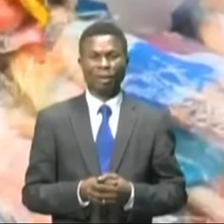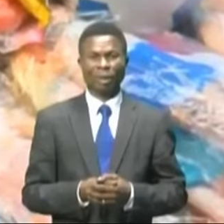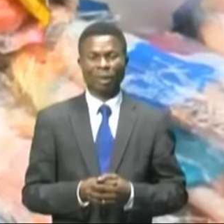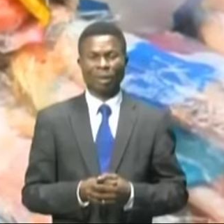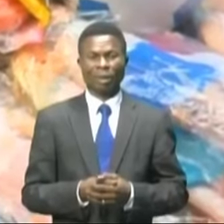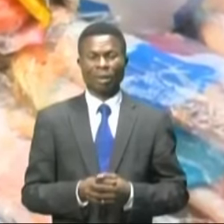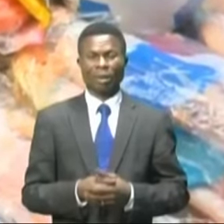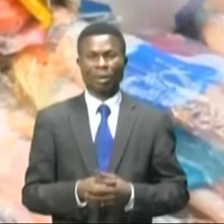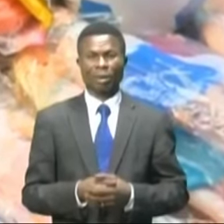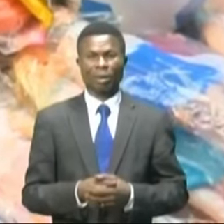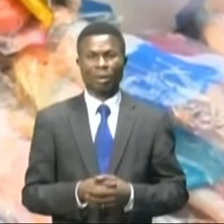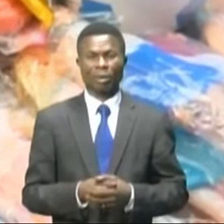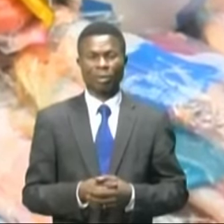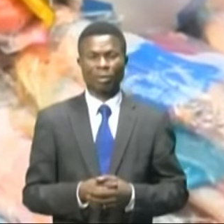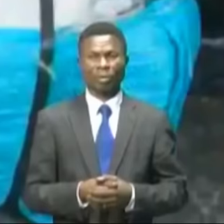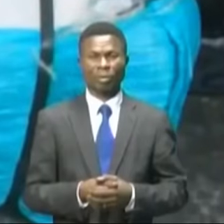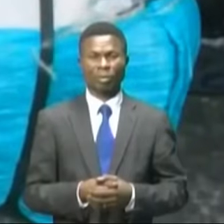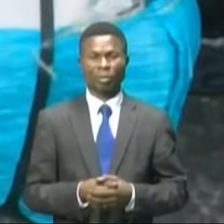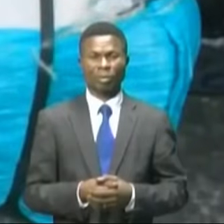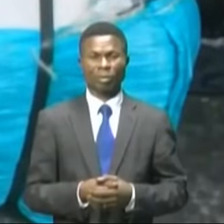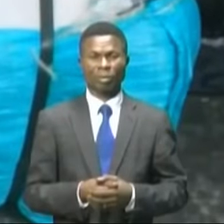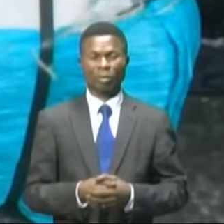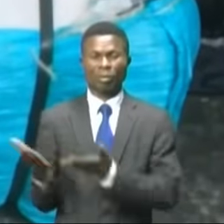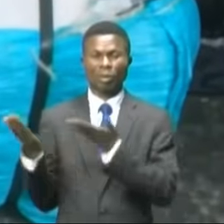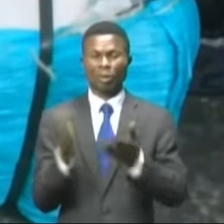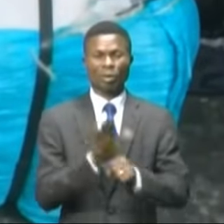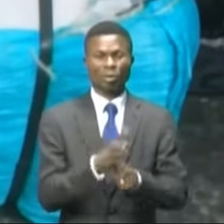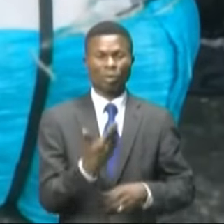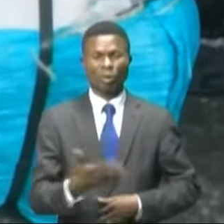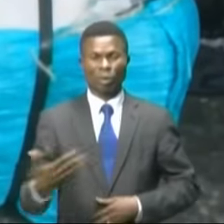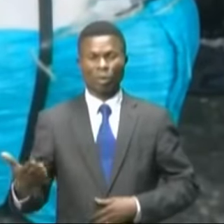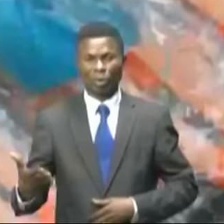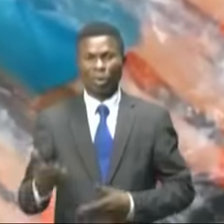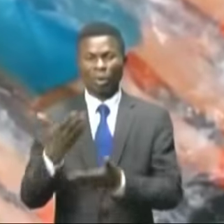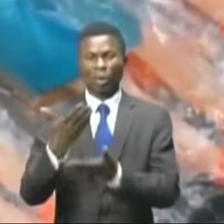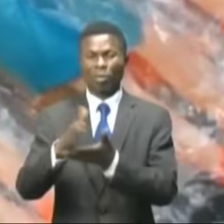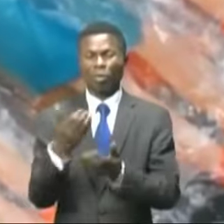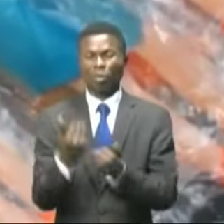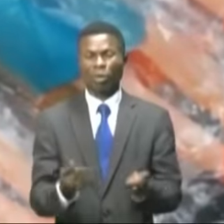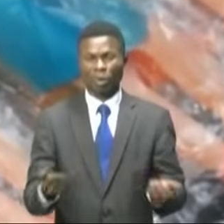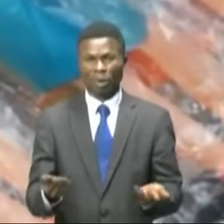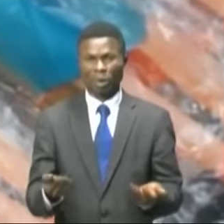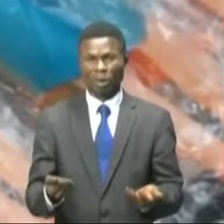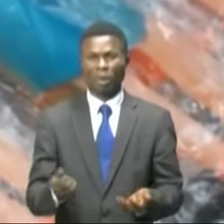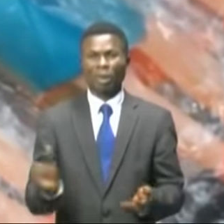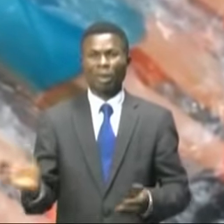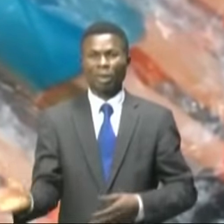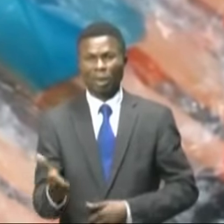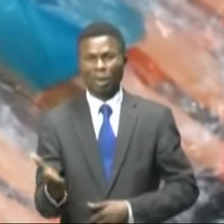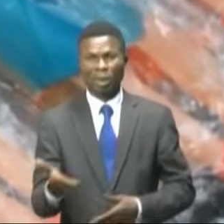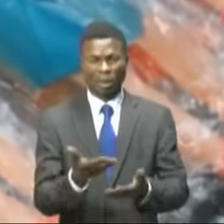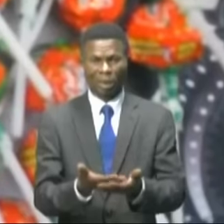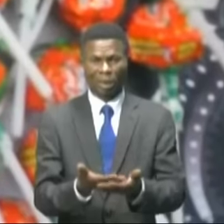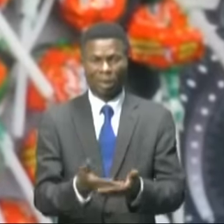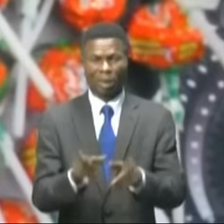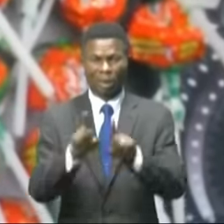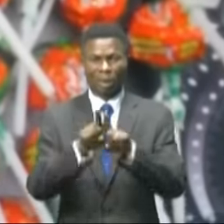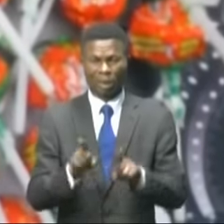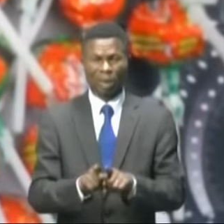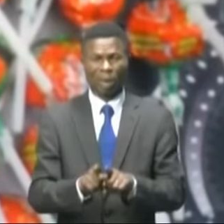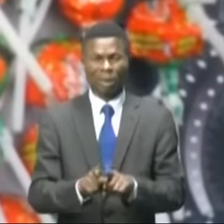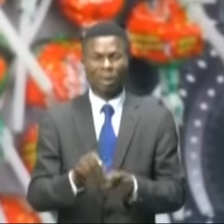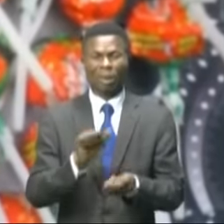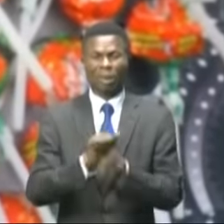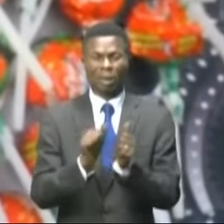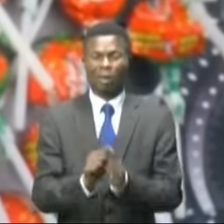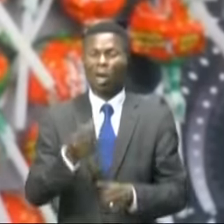main vide dans sa gibecière un lot important d'habits, babouches, ballons et nourriture afin de redonner